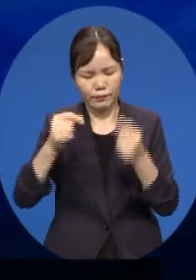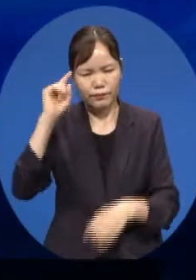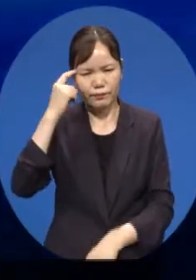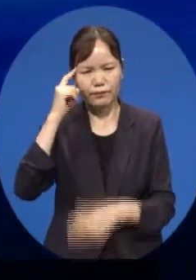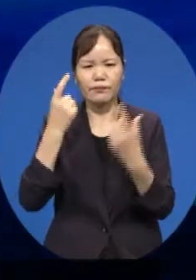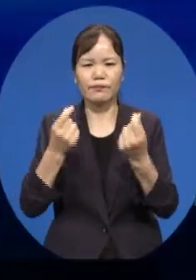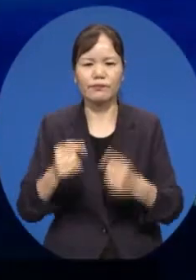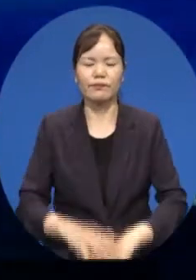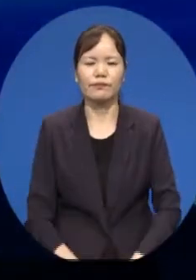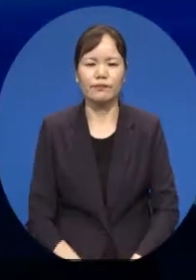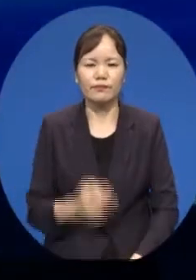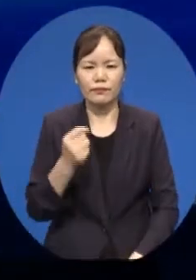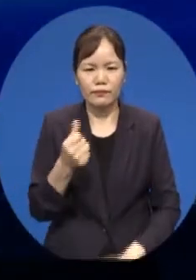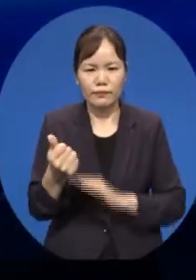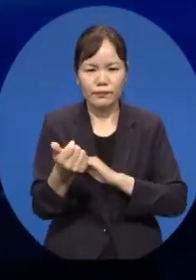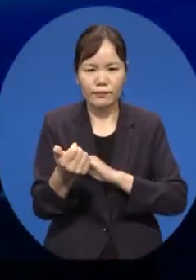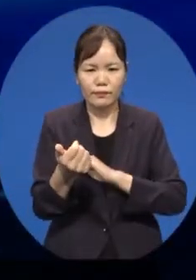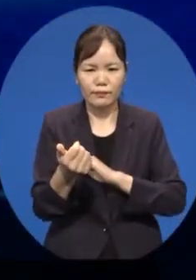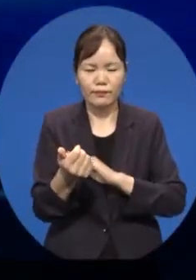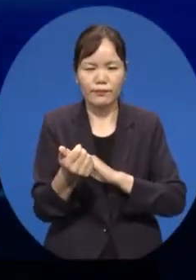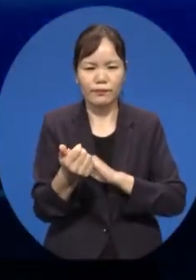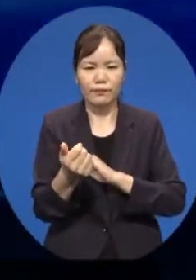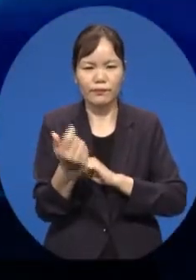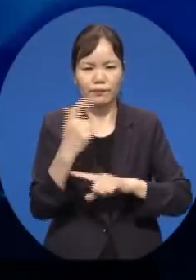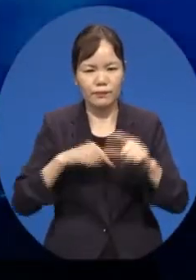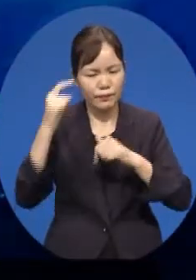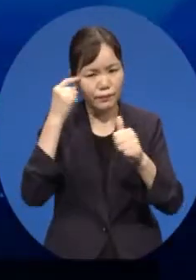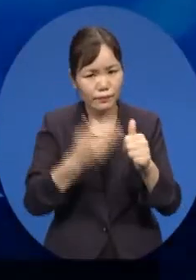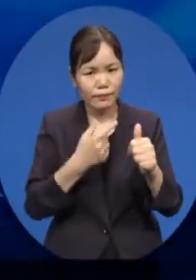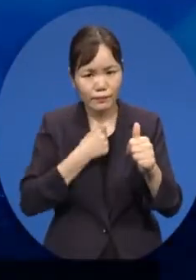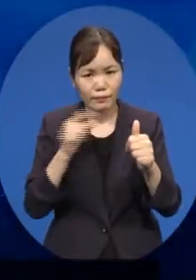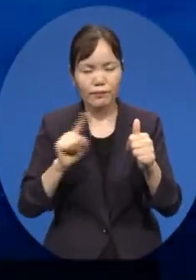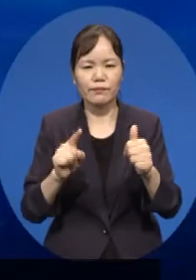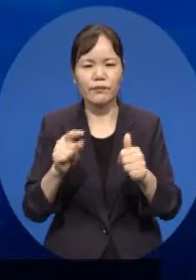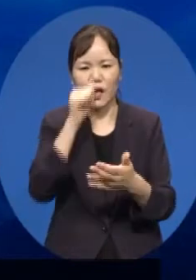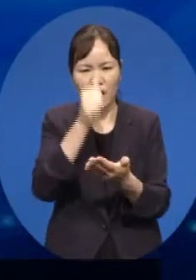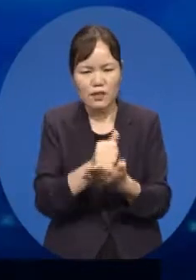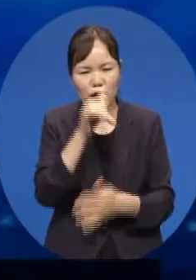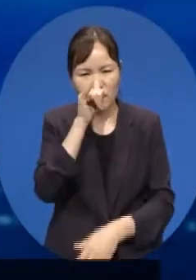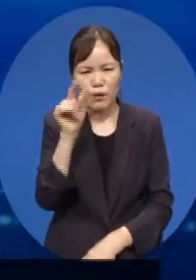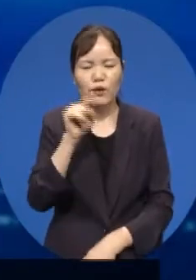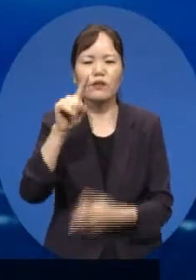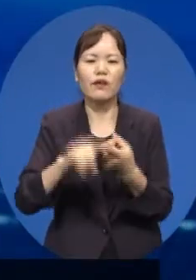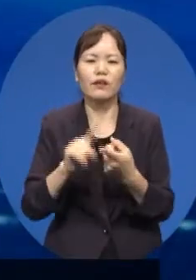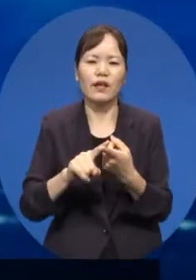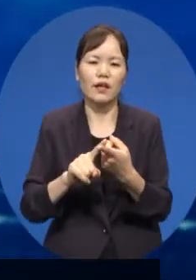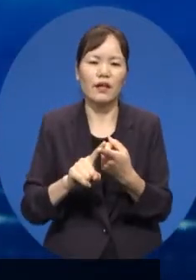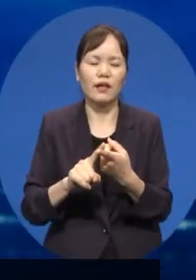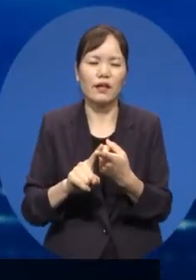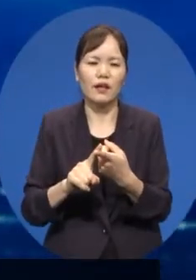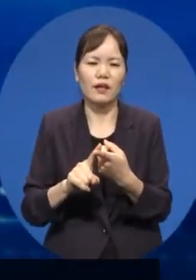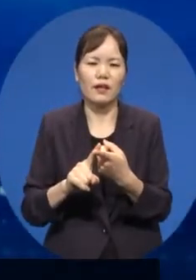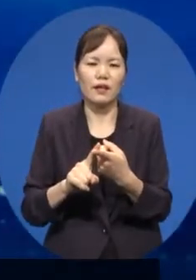같습니다 자 조금만 도 좀 말씀을 좀 여쭤보고 자면 은요 어떤 범죄가 있었는지 그 부분을 저희가 앞서 이제